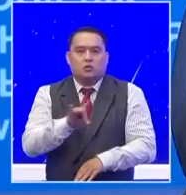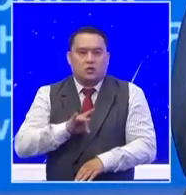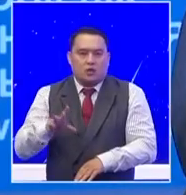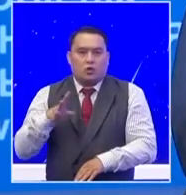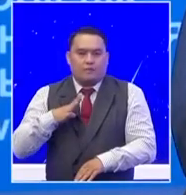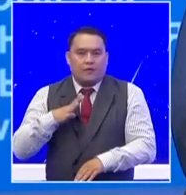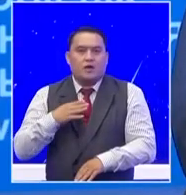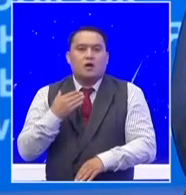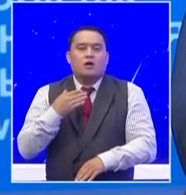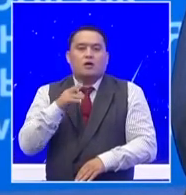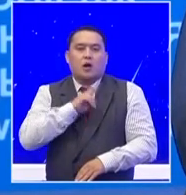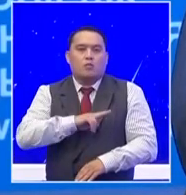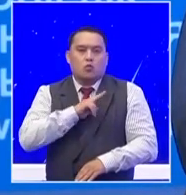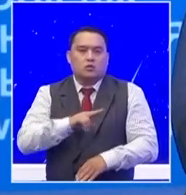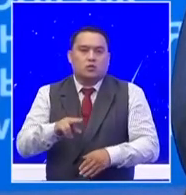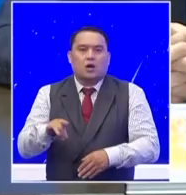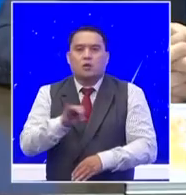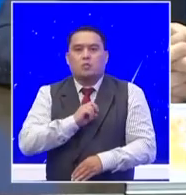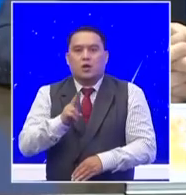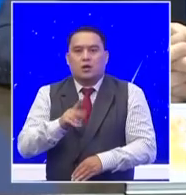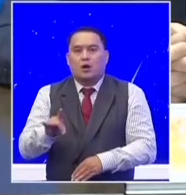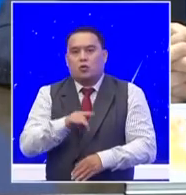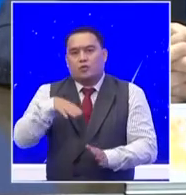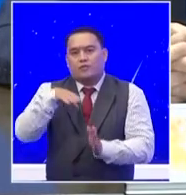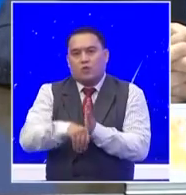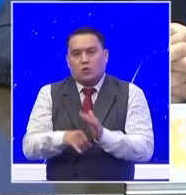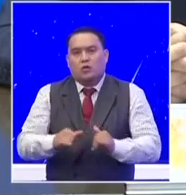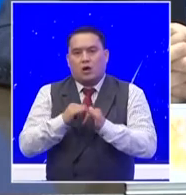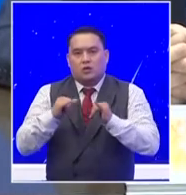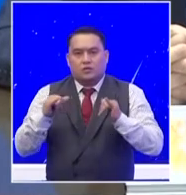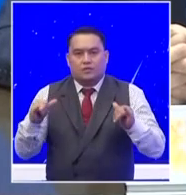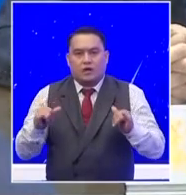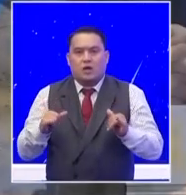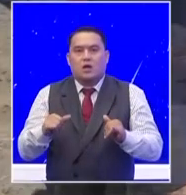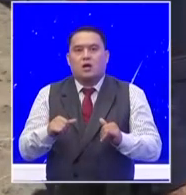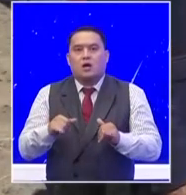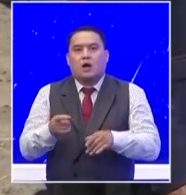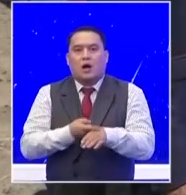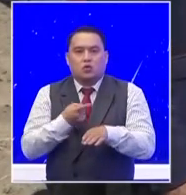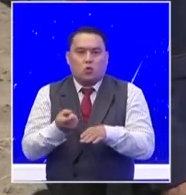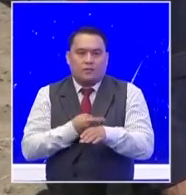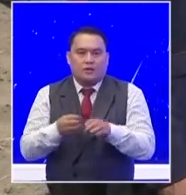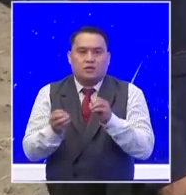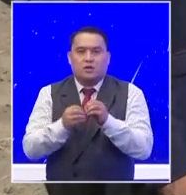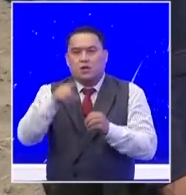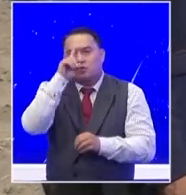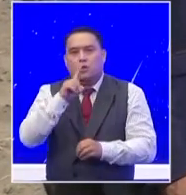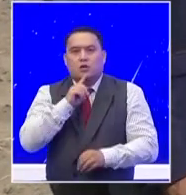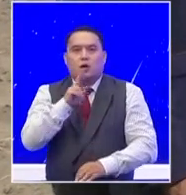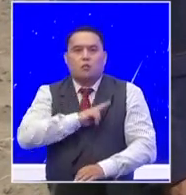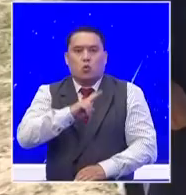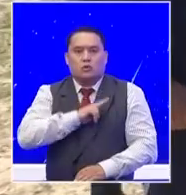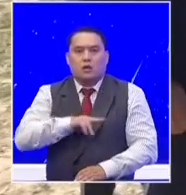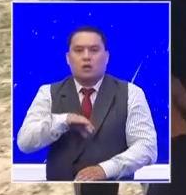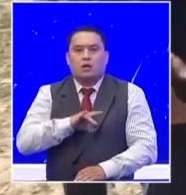районов. В период работы главой Раймбекского района внес неоценимый вклад в развитие элитного картофелеводства. За 10 месяцев работы